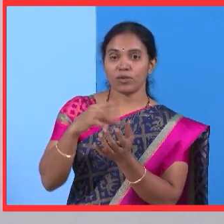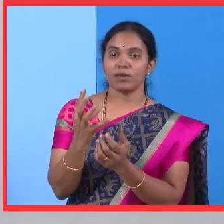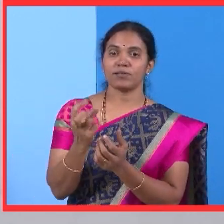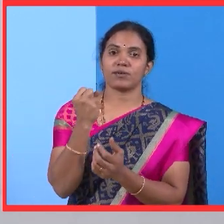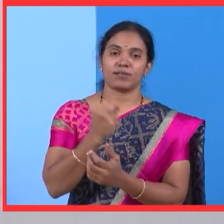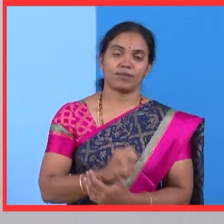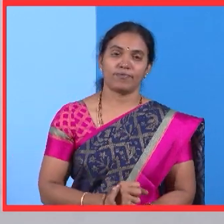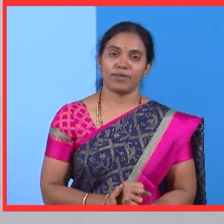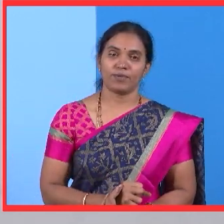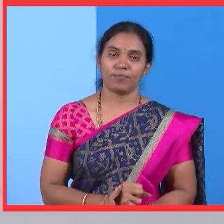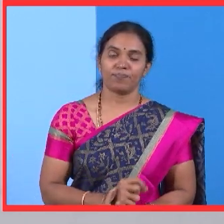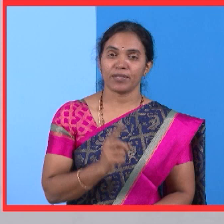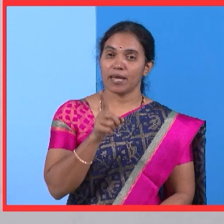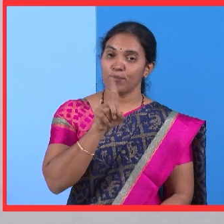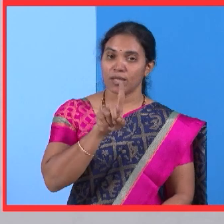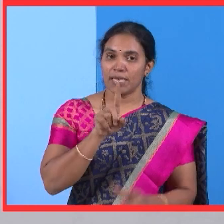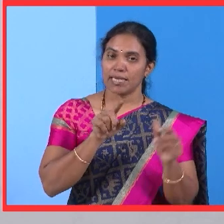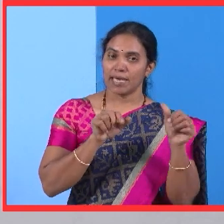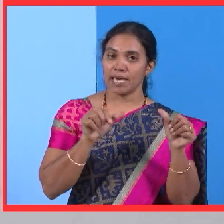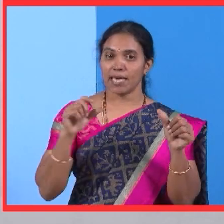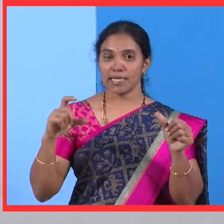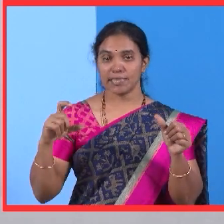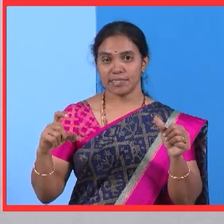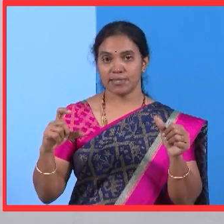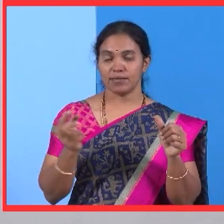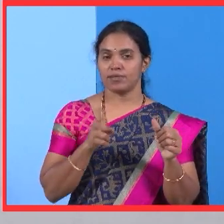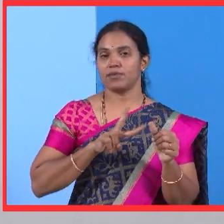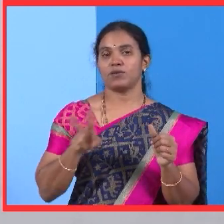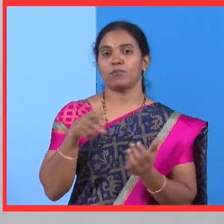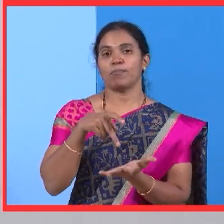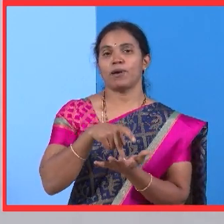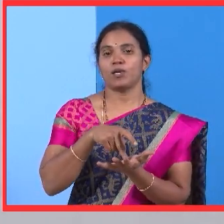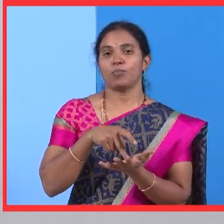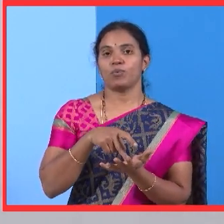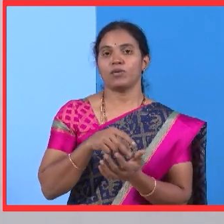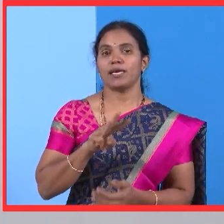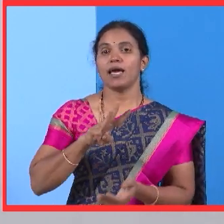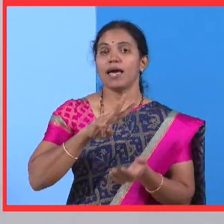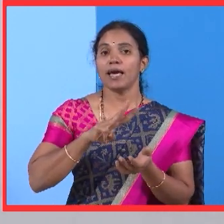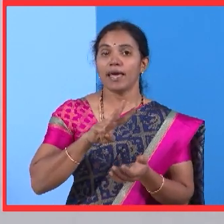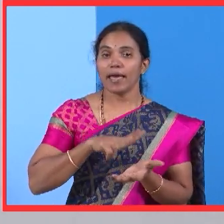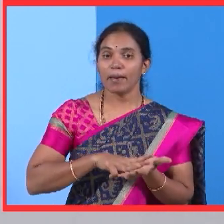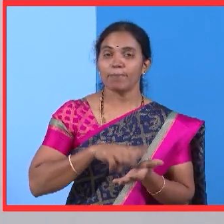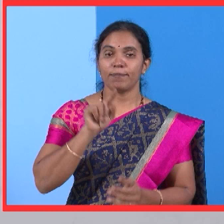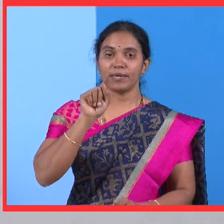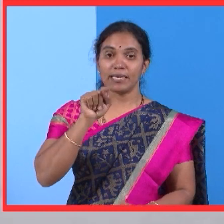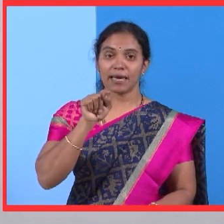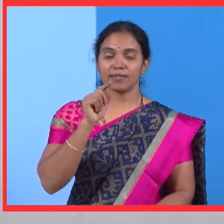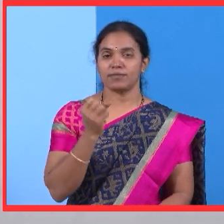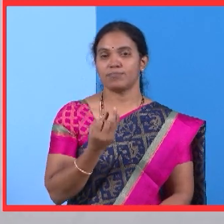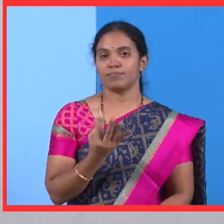முதலில் நாம் ஏசி என்ற கோட்டு துண்டினுடைய மையப்புள்ளியான எம் டேஷை கணக்கிடுவோம்.